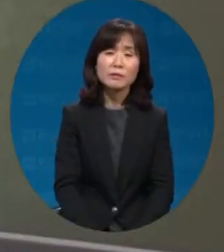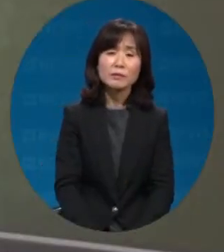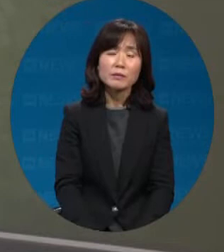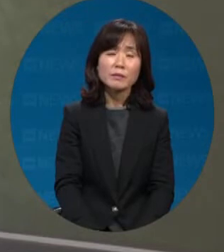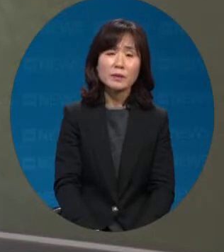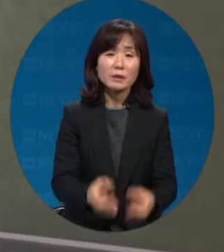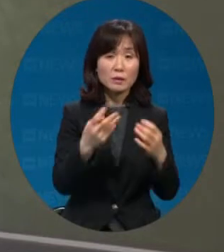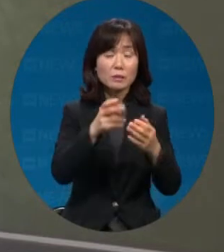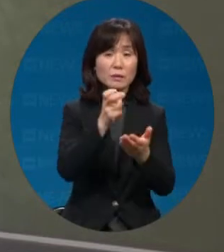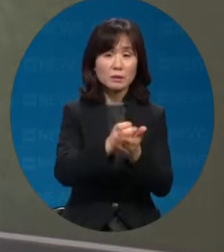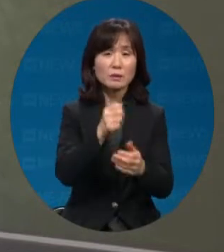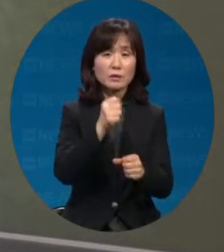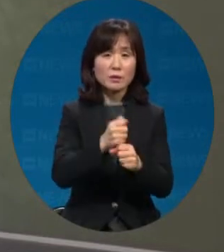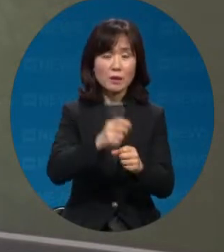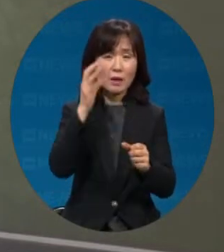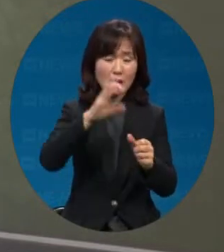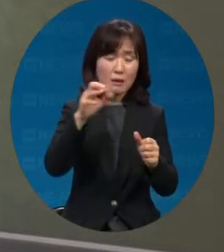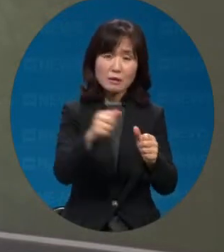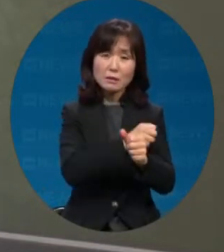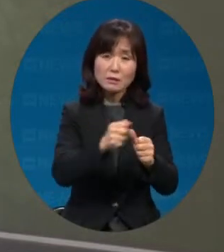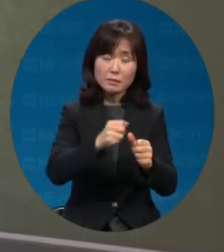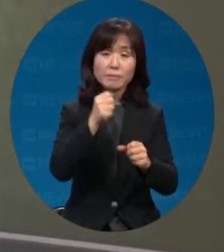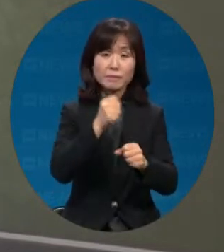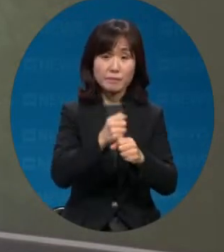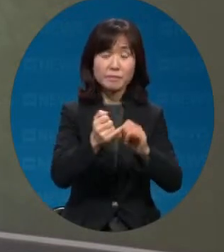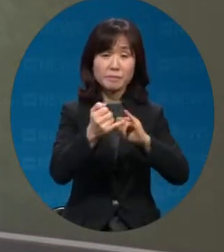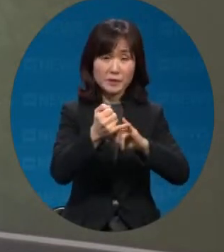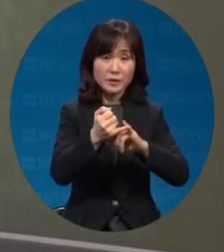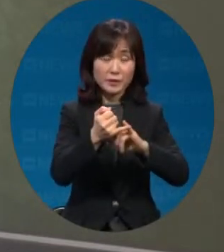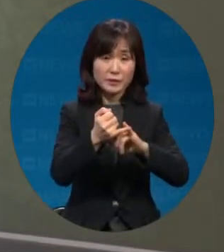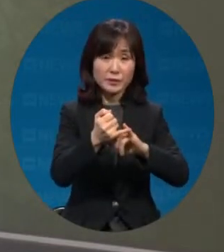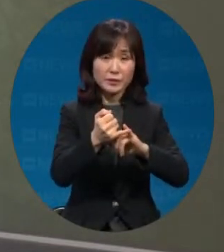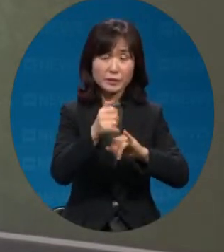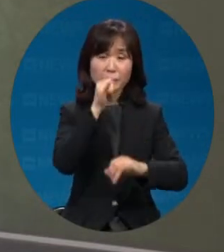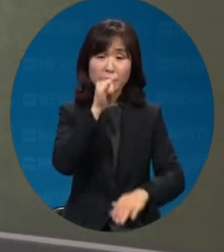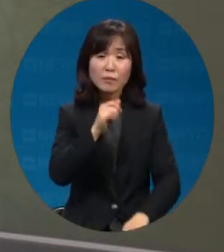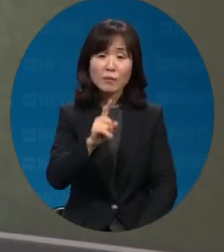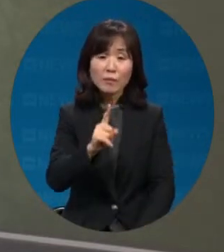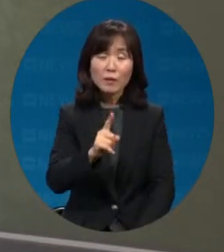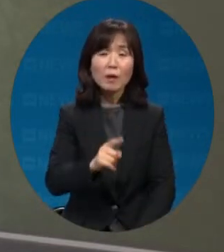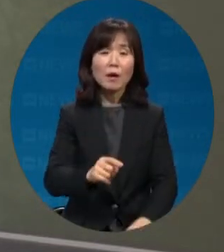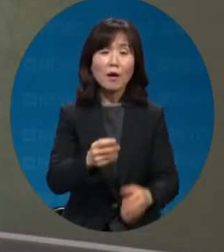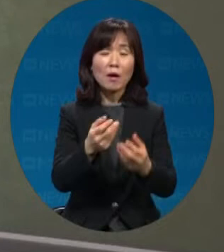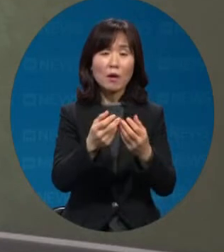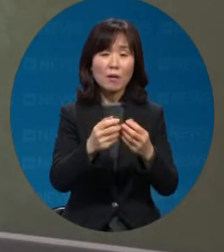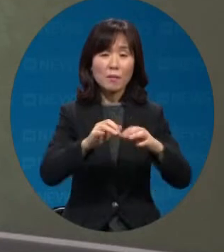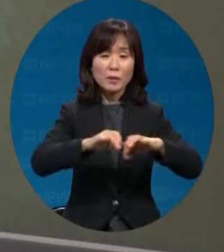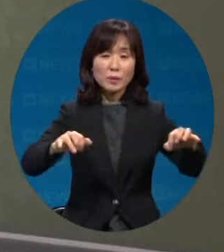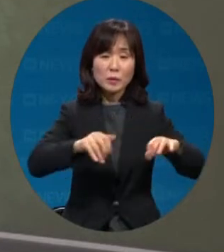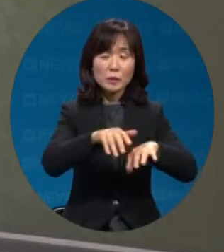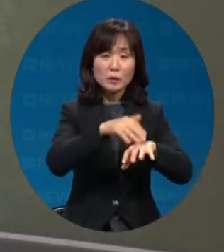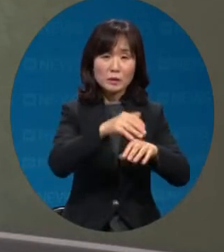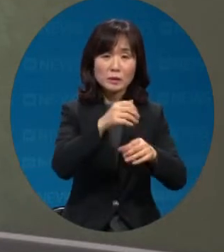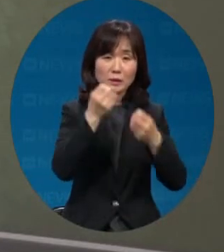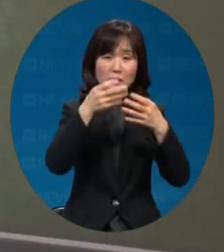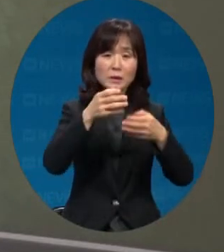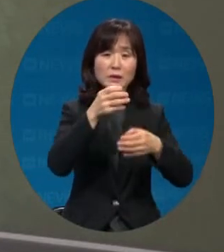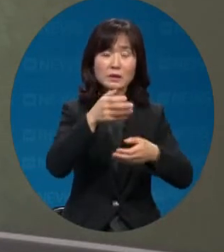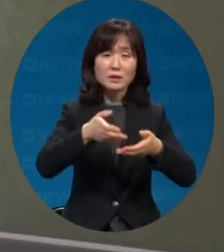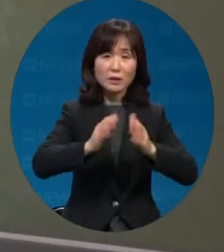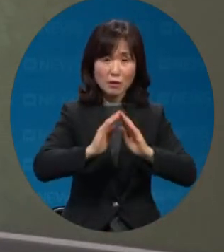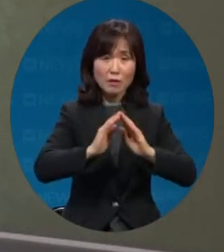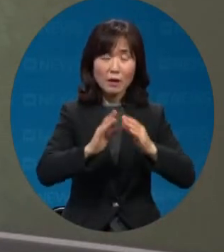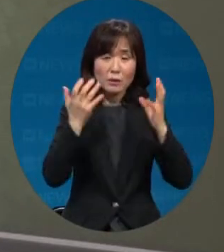새로운 제도를 만들어 학대를 막겠다고 약속한 경우도 있습니다. 별도 조직을 신설해 아동학대 범죄만을